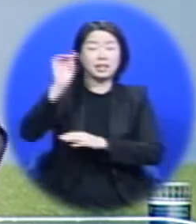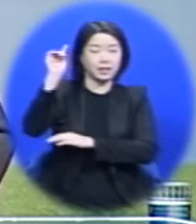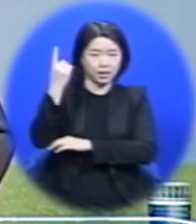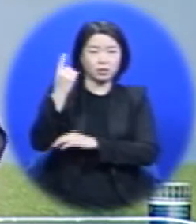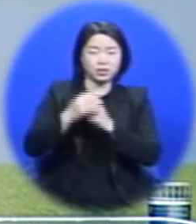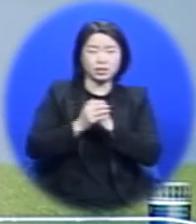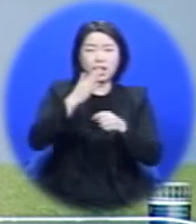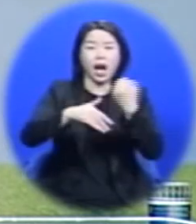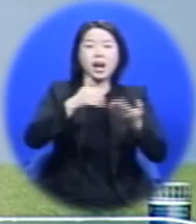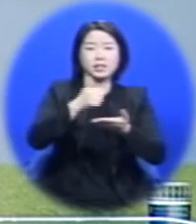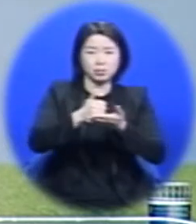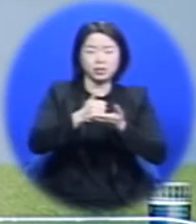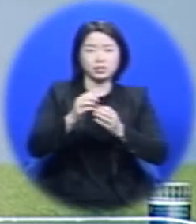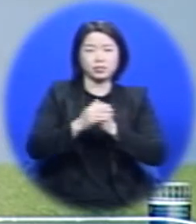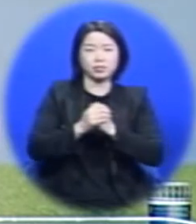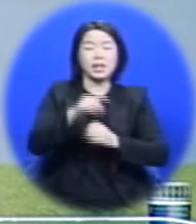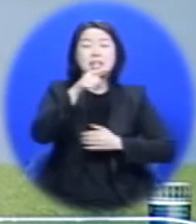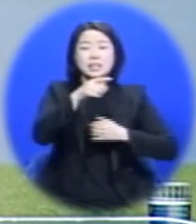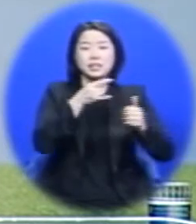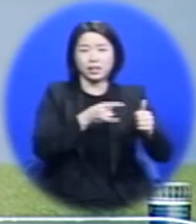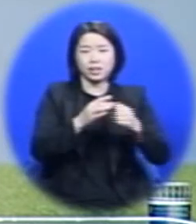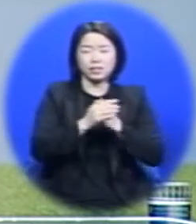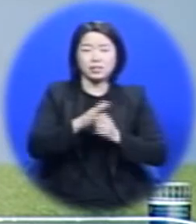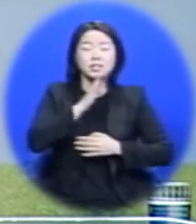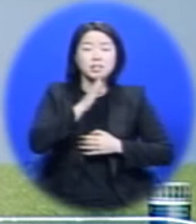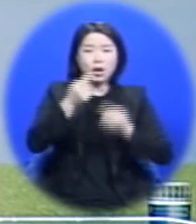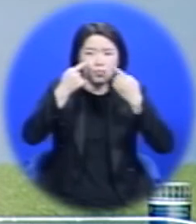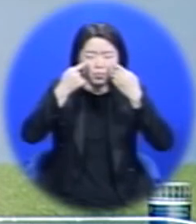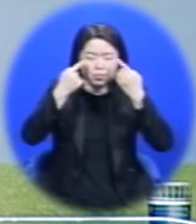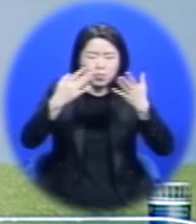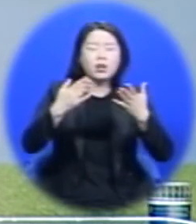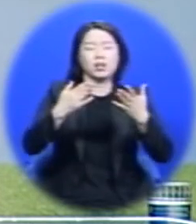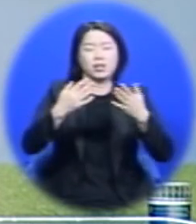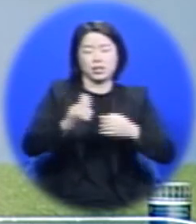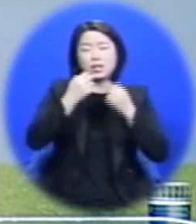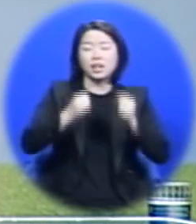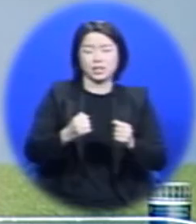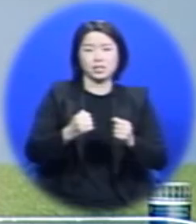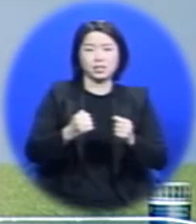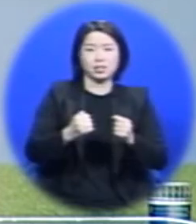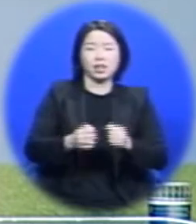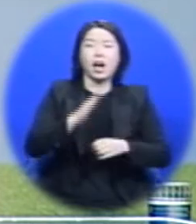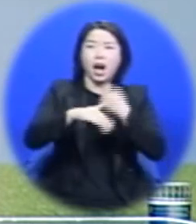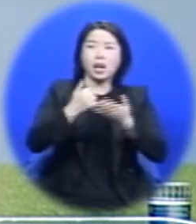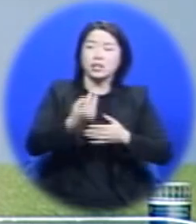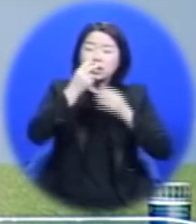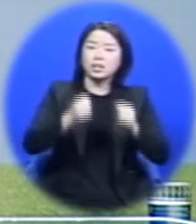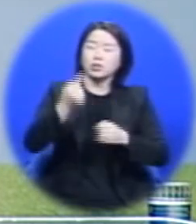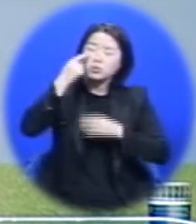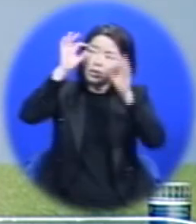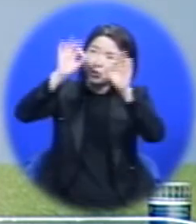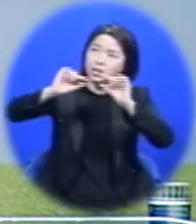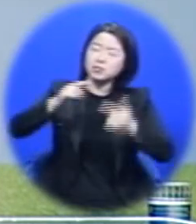다윗은요, 하나님은 그에게는 진짜 분명한 실제였어요. 하나님은 정말 살아계시고 눈에는 안 보이지만